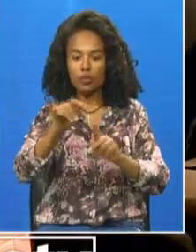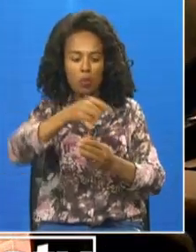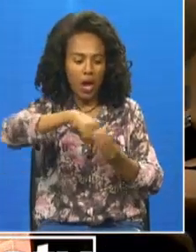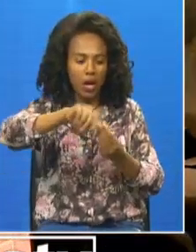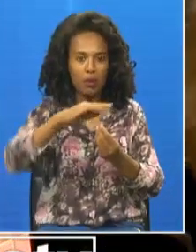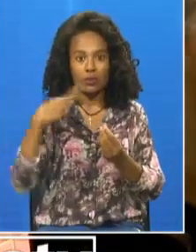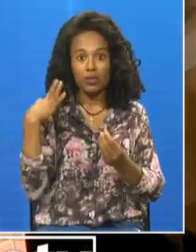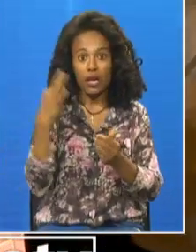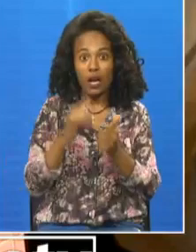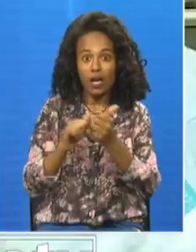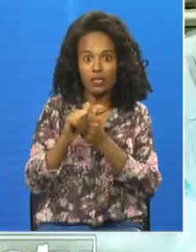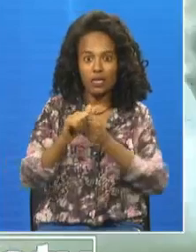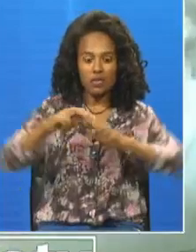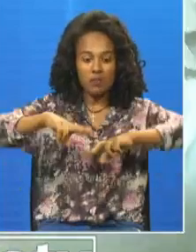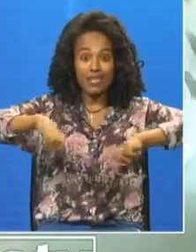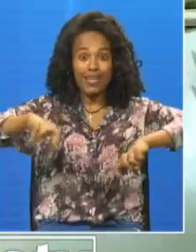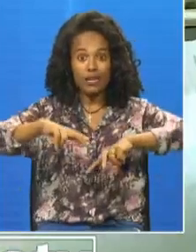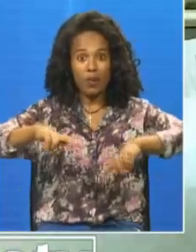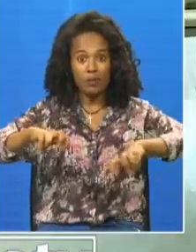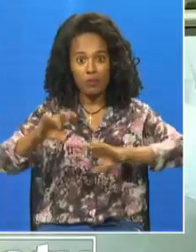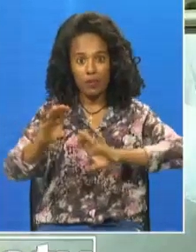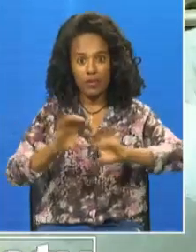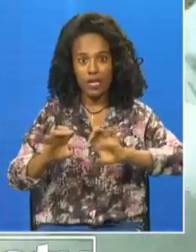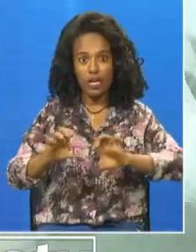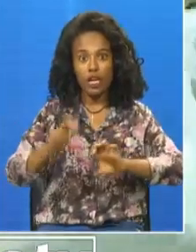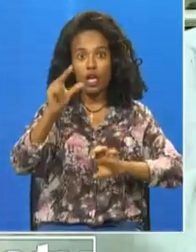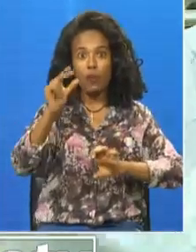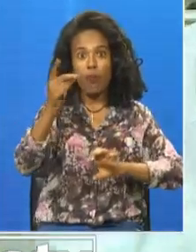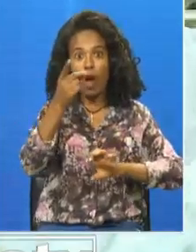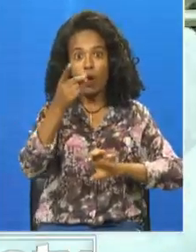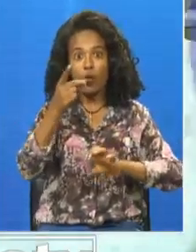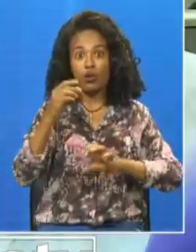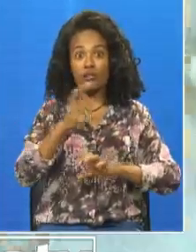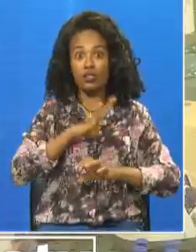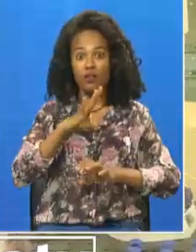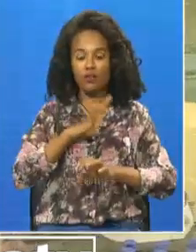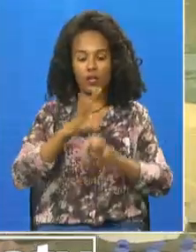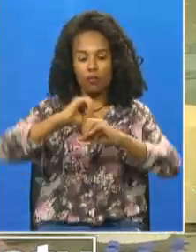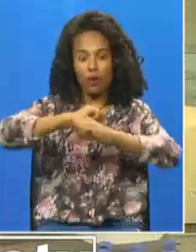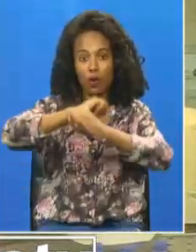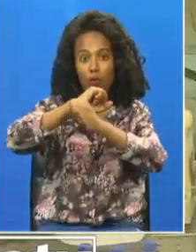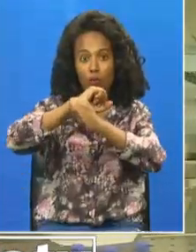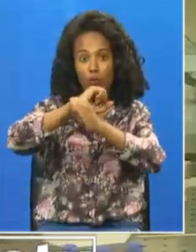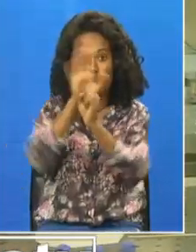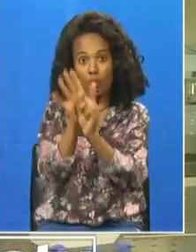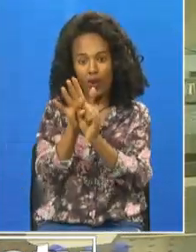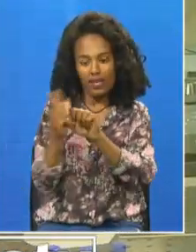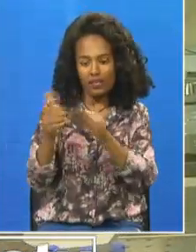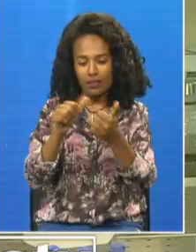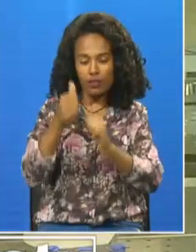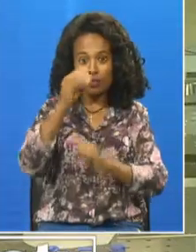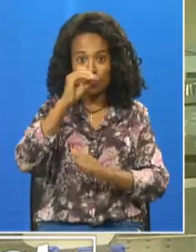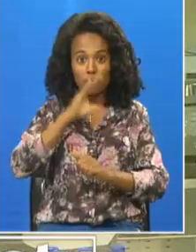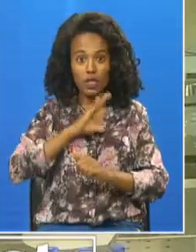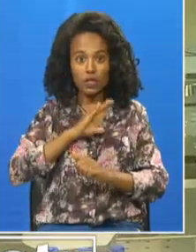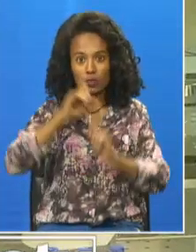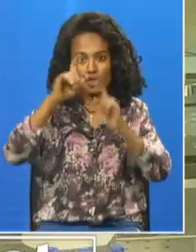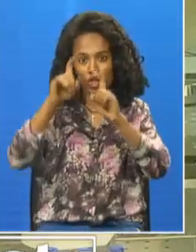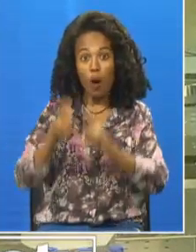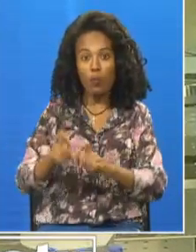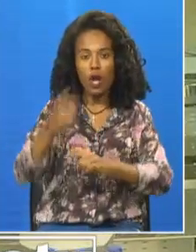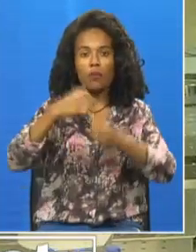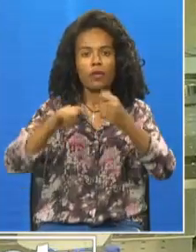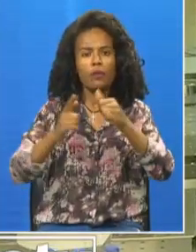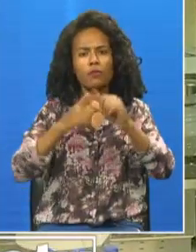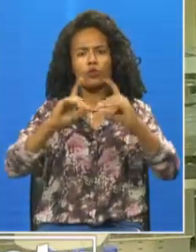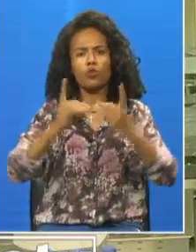እነዚህ ናሙናዎች የኮሮና ቫይረስ ሴልን እንዲሞቱ ይደረግና ለተጨማሪ ፖዚቲቭ ወይም ኔጌቲቭ የሚለውን